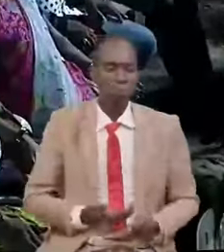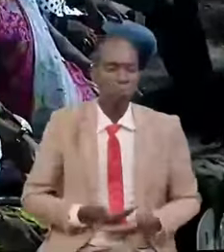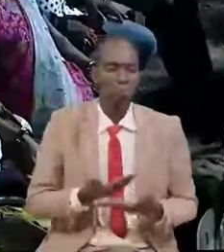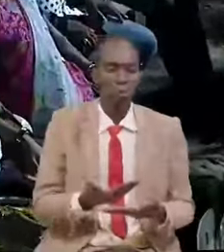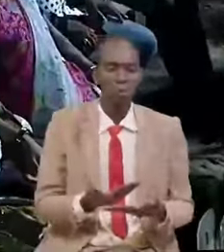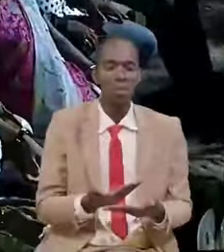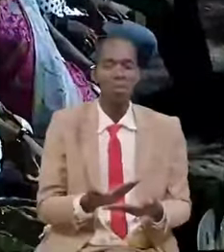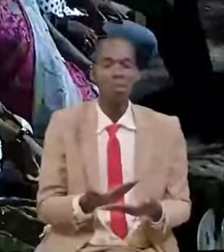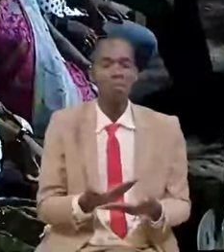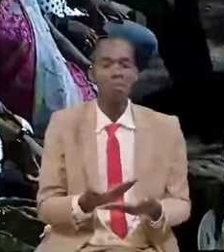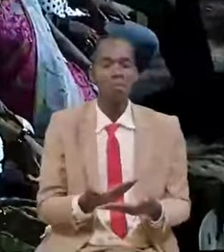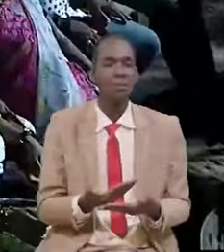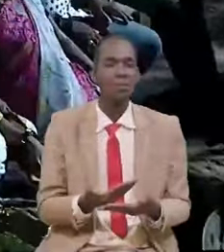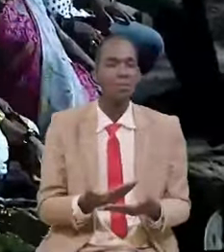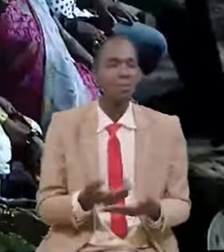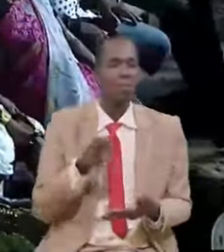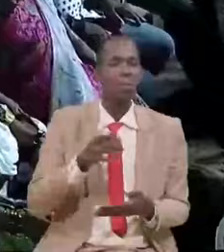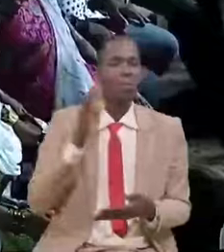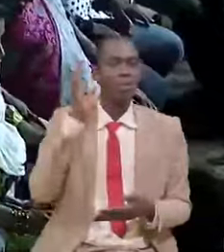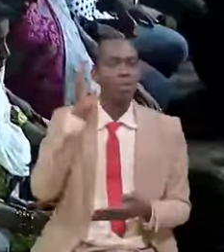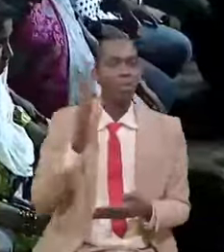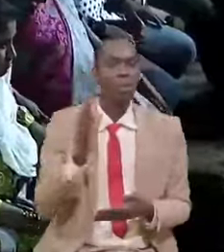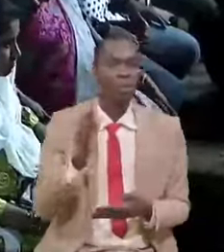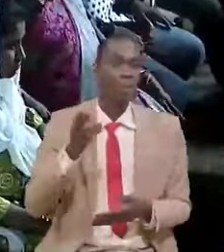pour qu'on écrive l'histoire à son sujet.